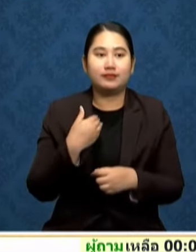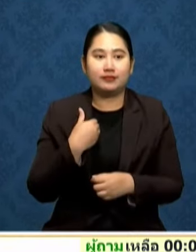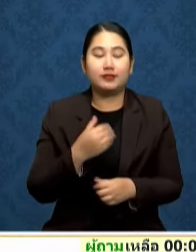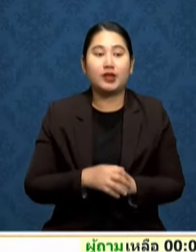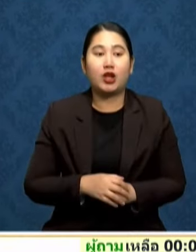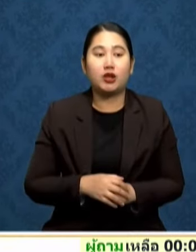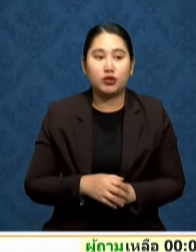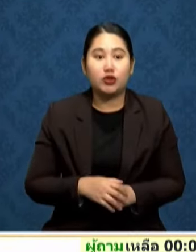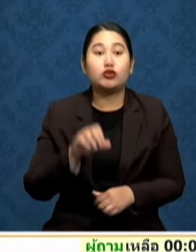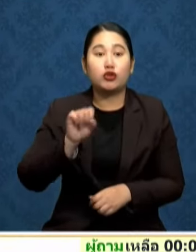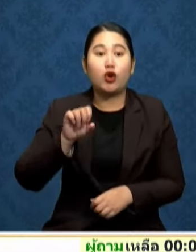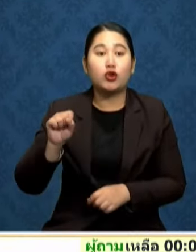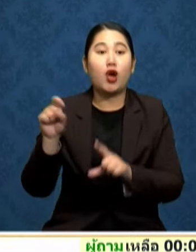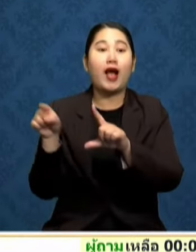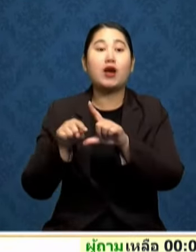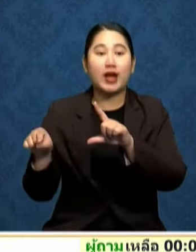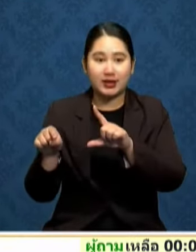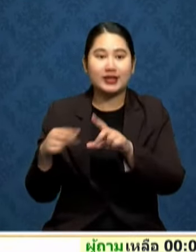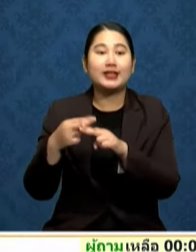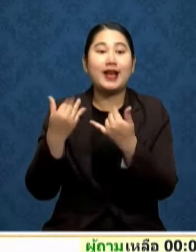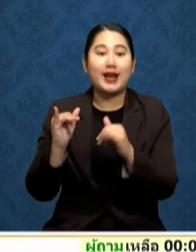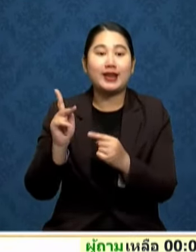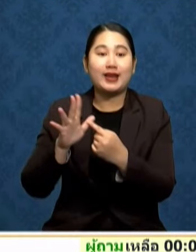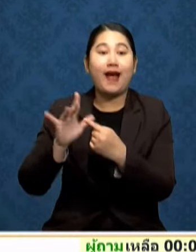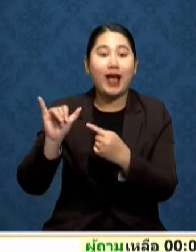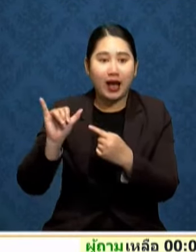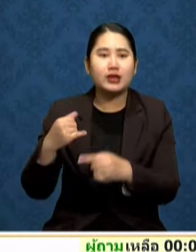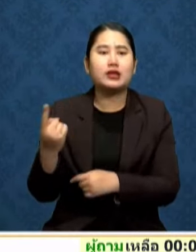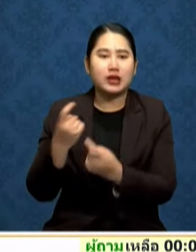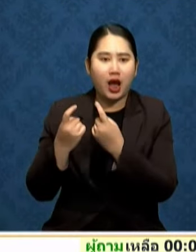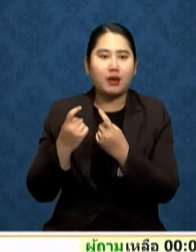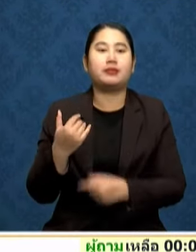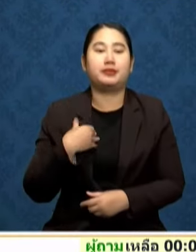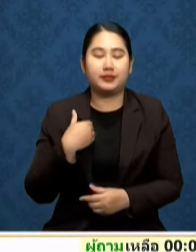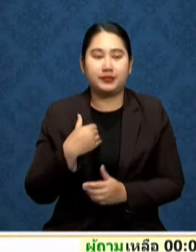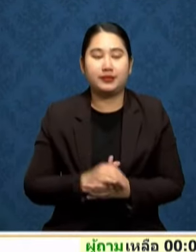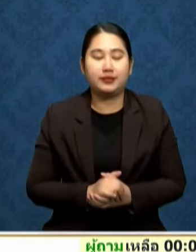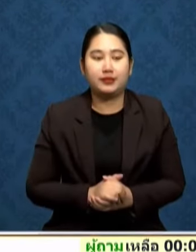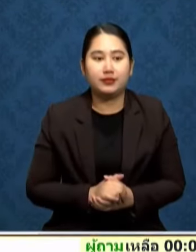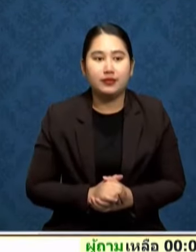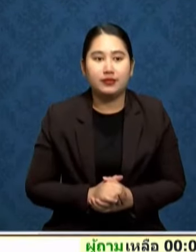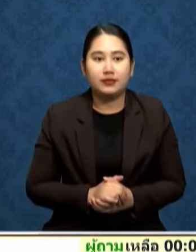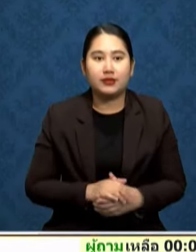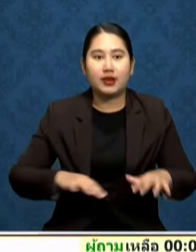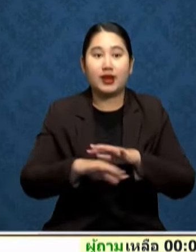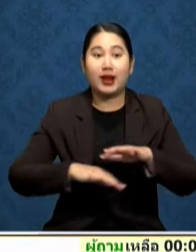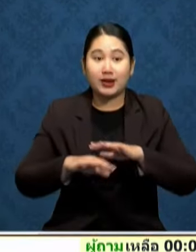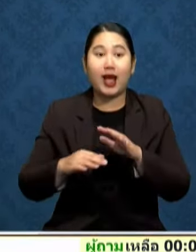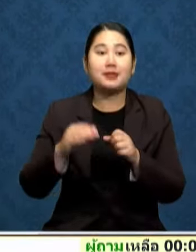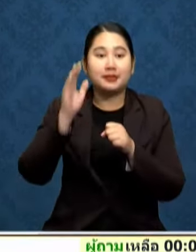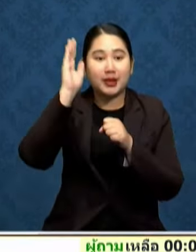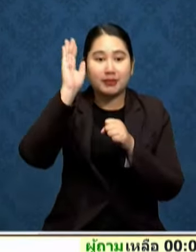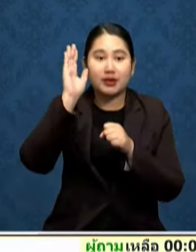สณัฐชาหรือว่าท่านสสกายบุญอินชัยสวัสดิ์พรรคก้าวไกลนะครับได้นำหลักฐานมาชี้แจ